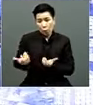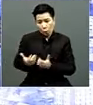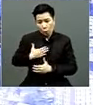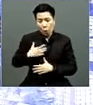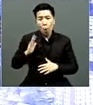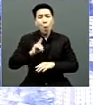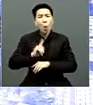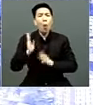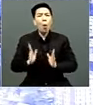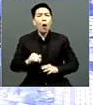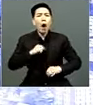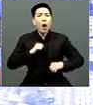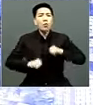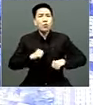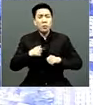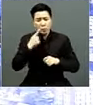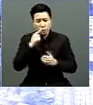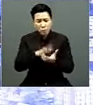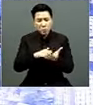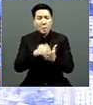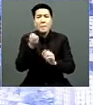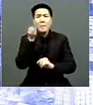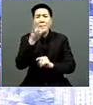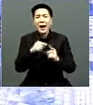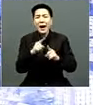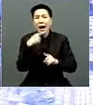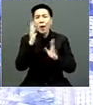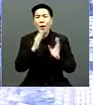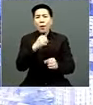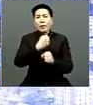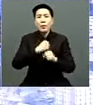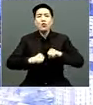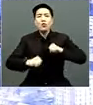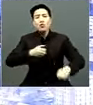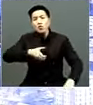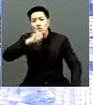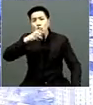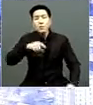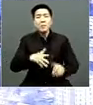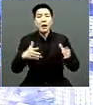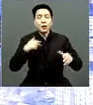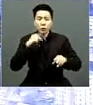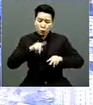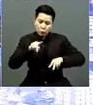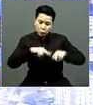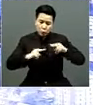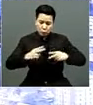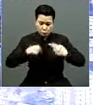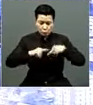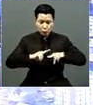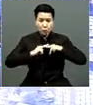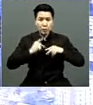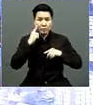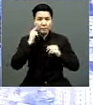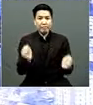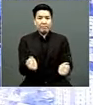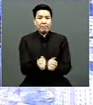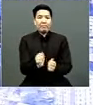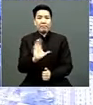ป็นวัยที่ทำด้านนี้เยอะๆก็คือวัยทำงานกับวัยรุ่นนะครับก็ต้องพยายามดูแลตัวเองจะได้ไม่เป็นคดีนะ